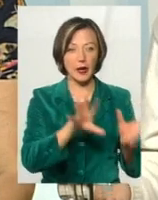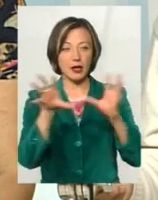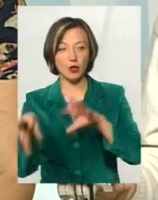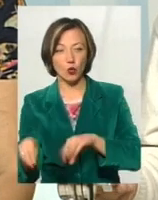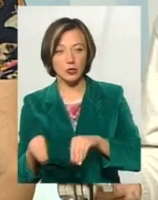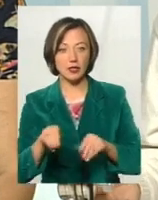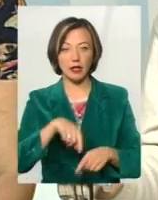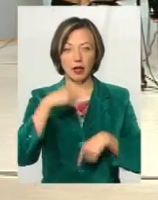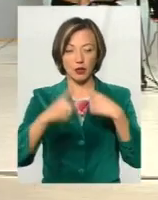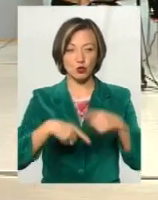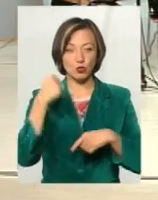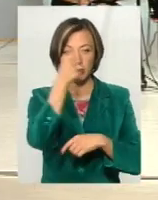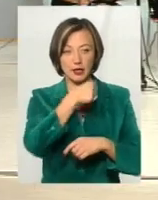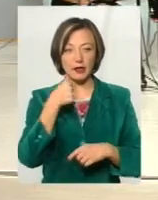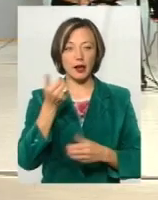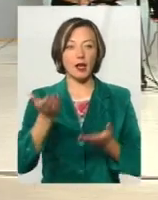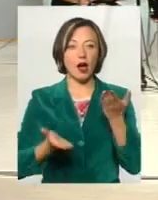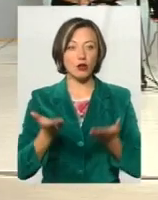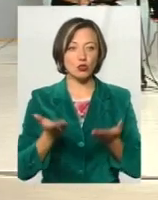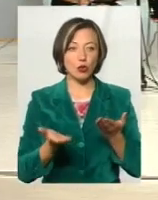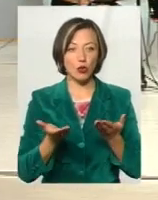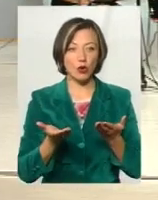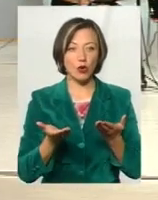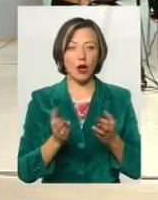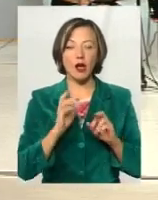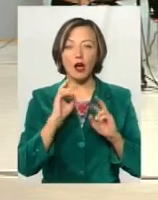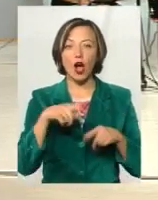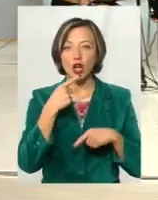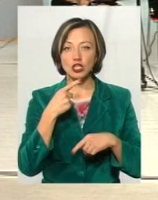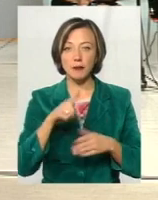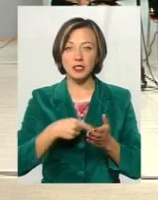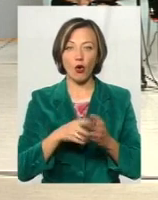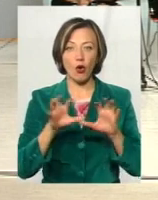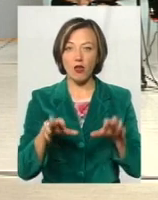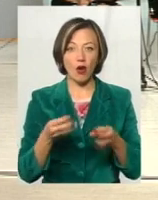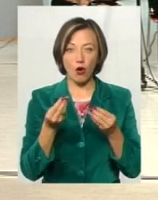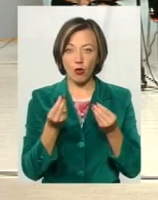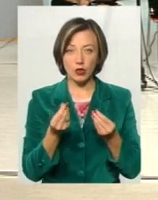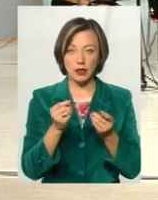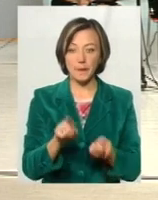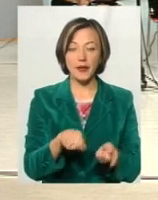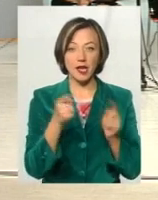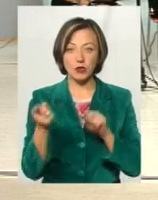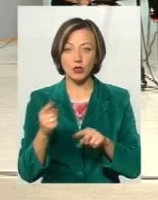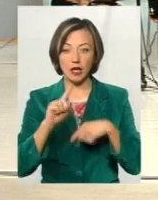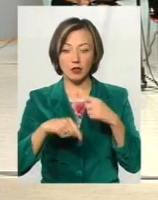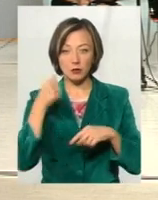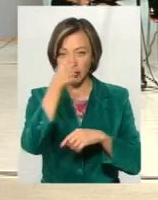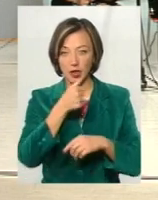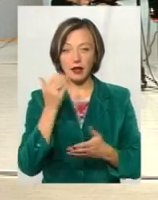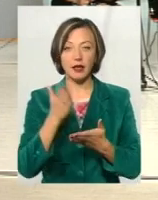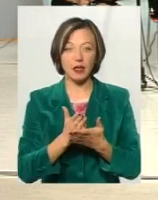рік. Тобто, якщо у нас, як каже міський голова, хтось не пішов, то ці кошти перейдуть на наступний рік. Тобто вони